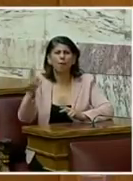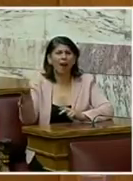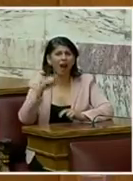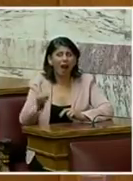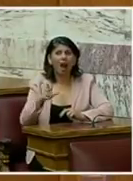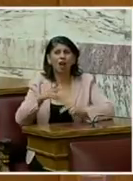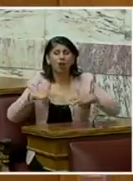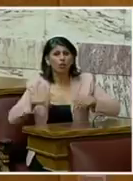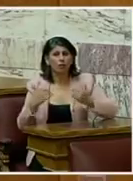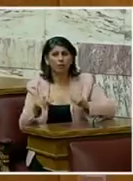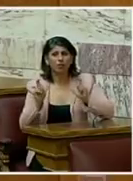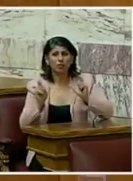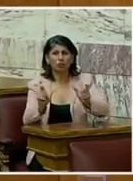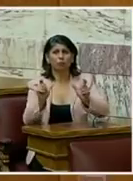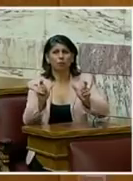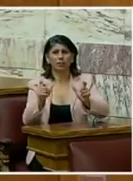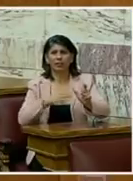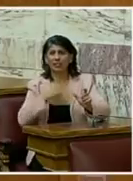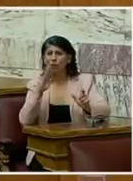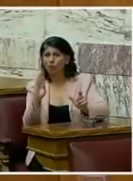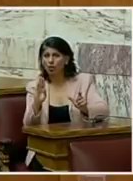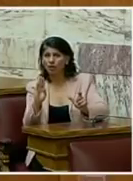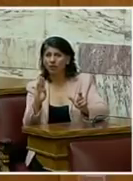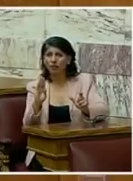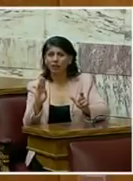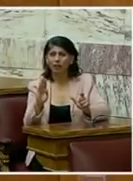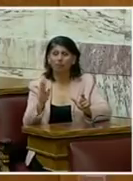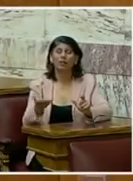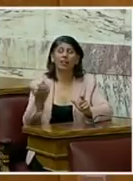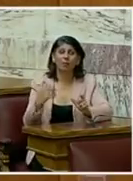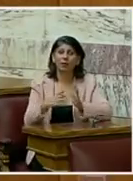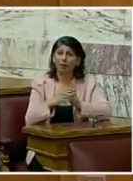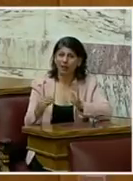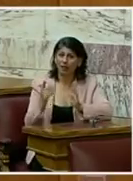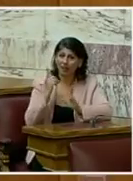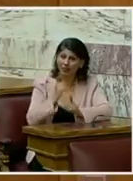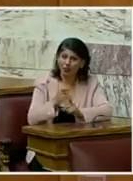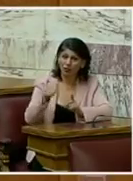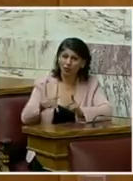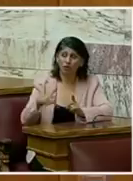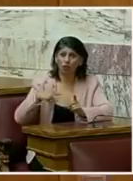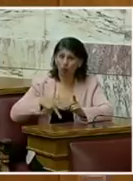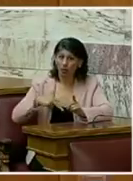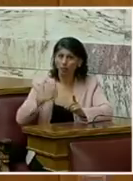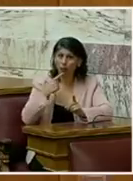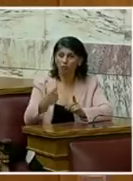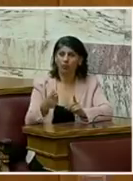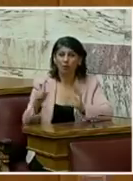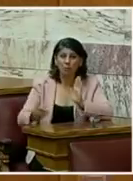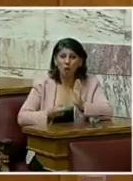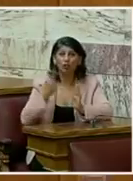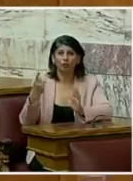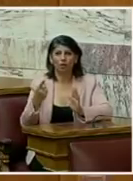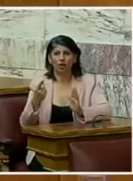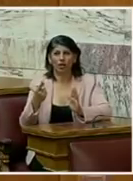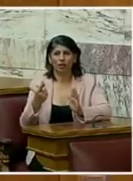αγγελικός λειτουργός που κάνει την έρευνα. Κύριε Βορύδη, και αν έχετε τέτοιο παράδειγμα, ιδίως σε ευρωπαϊκή χώρα, να μας την πείτε. Είναι η πρώτη φορά και δεν